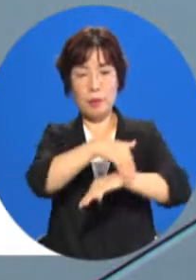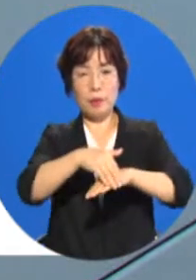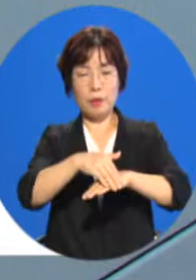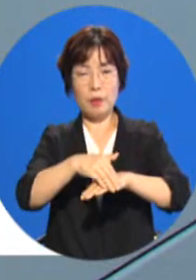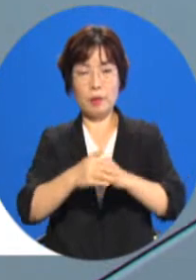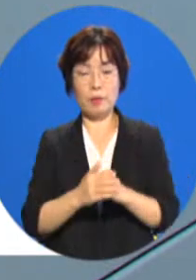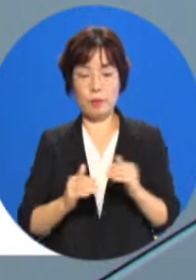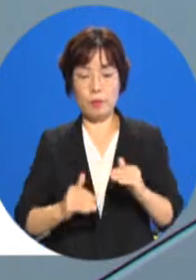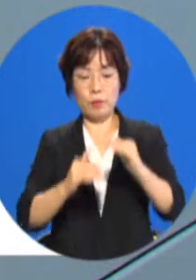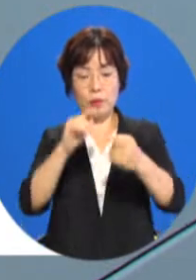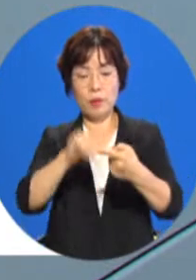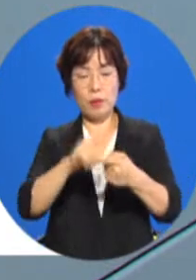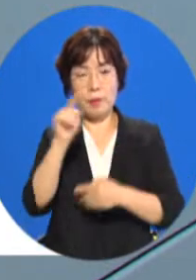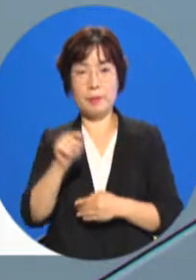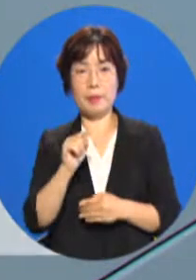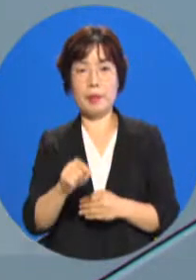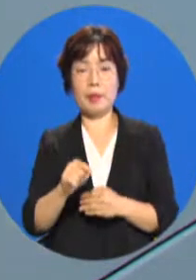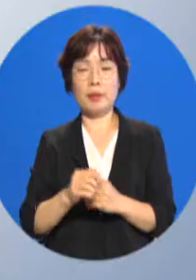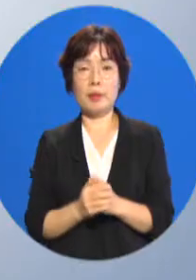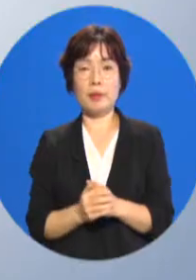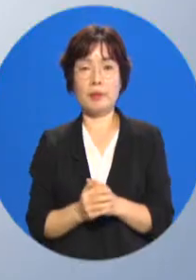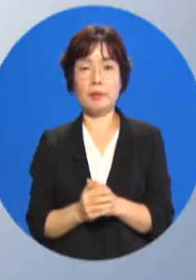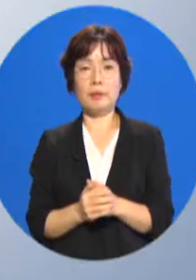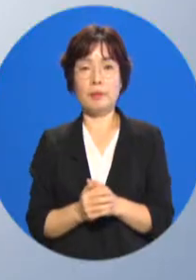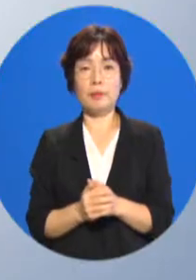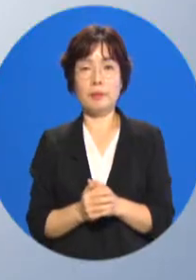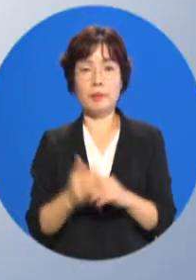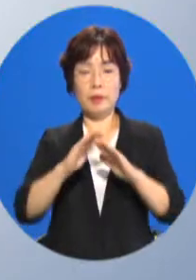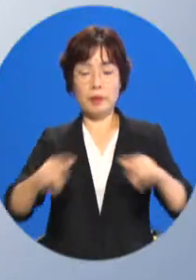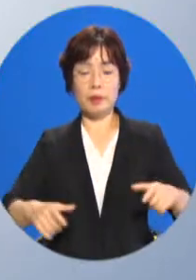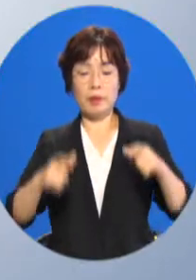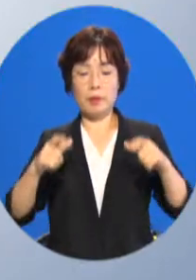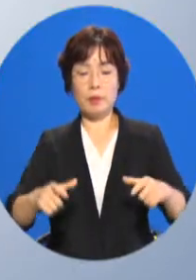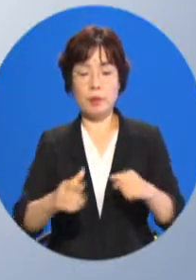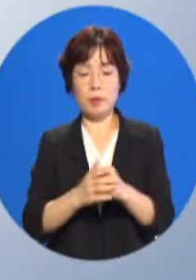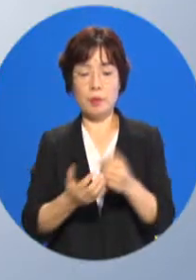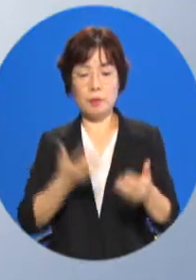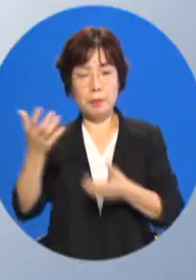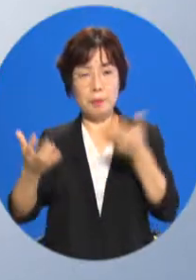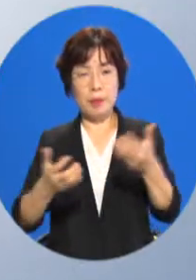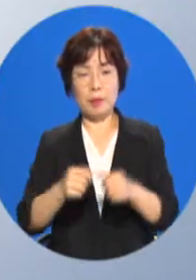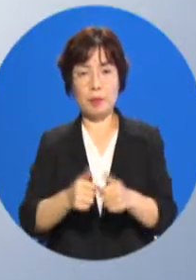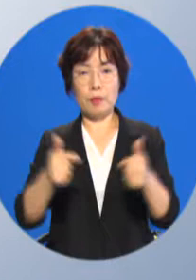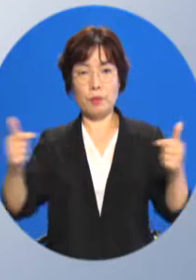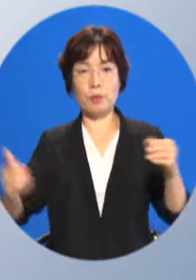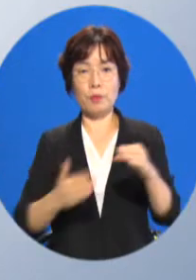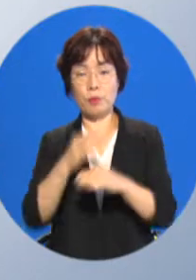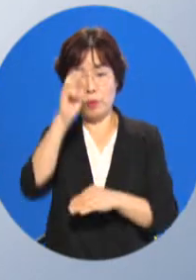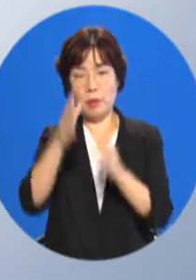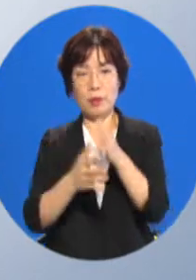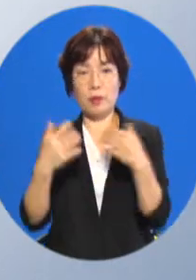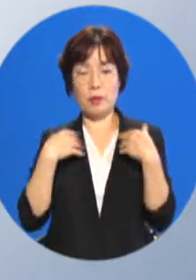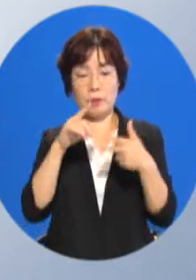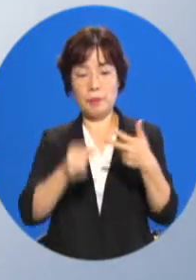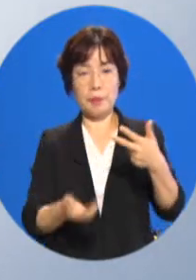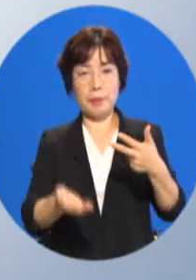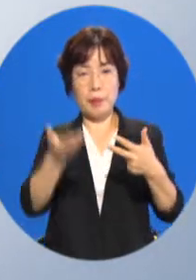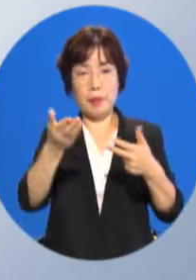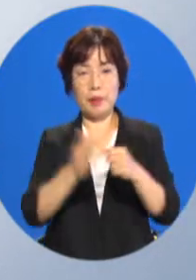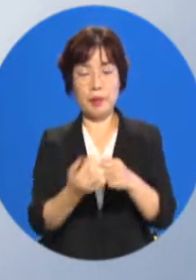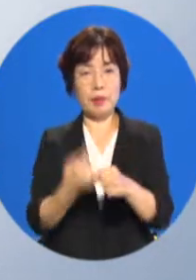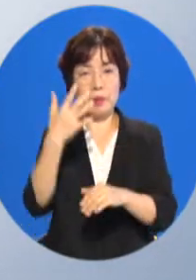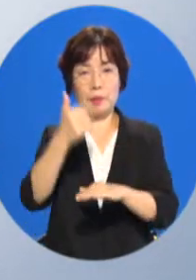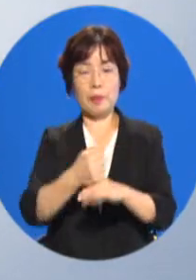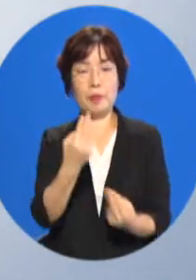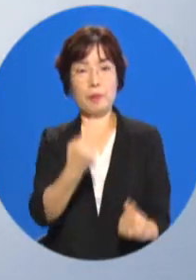있게 추진되고 있는지 의문을 낳게 합니다. 전남의 순인구 유출이 늘고 있는 가운데 광양시의 올해 상반기 인구는 지난해